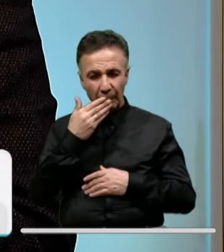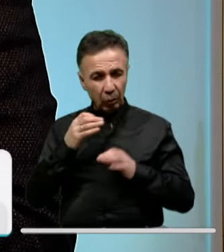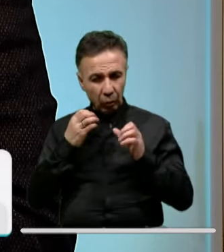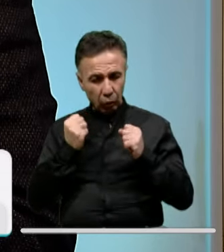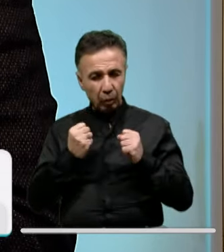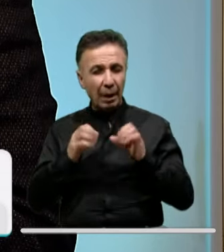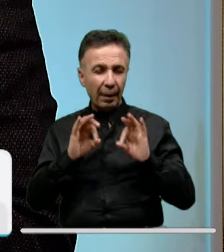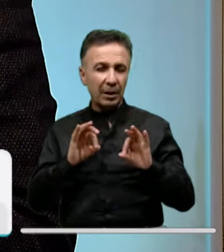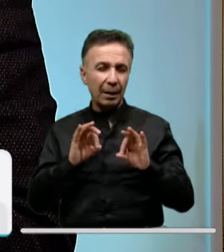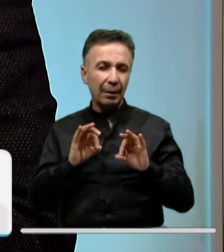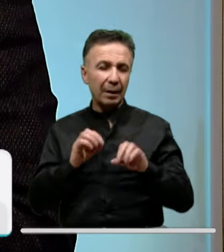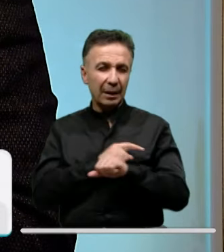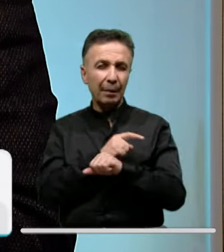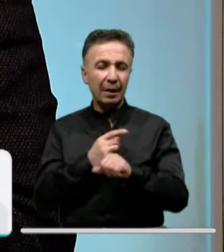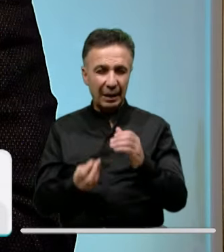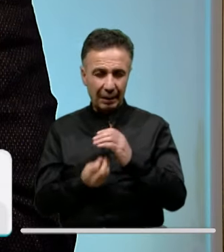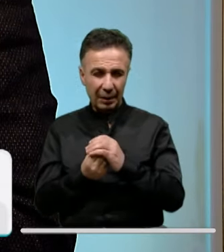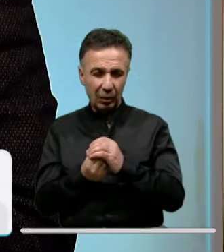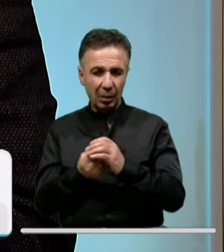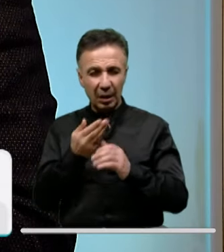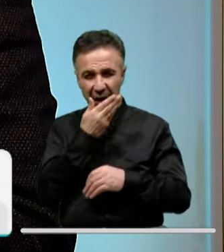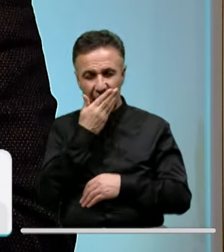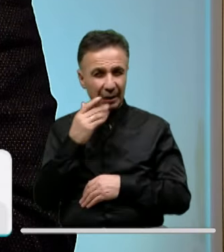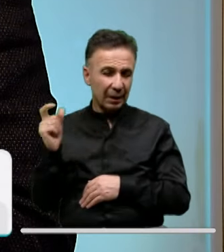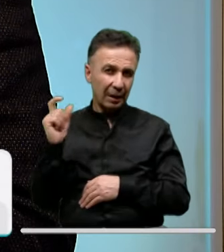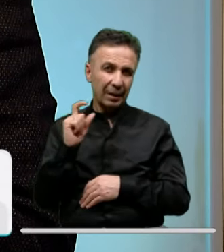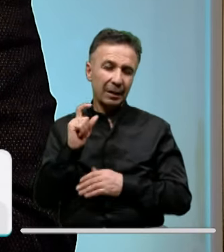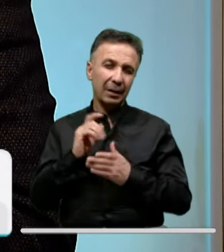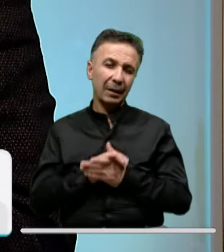bu imsakta ezan okuma işini Ramazan'da